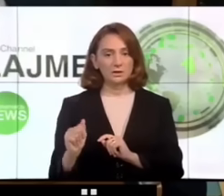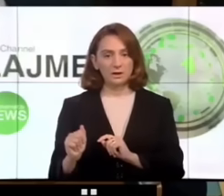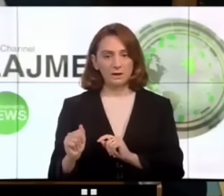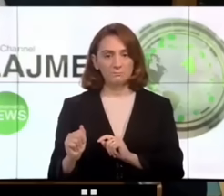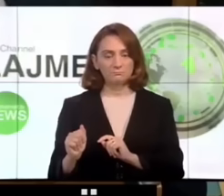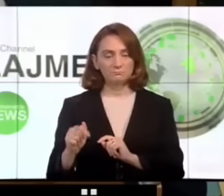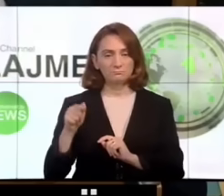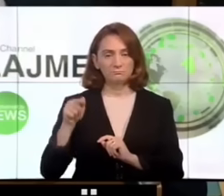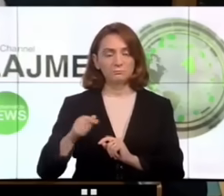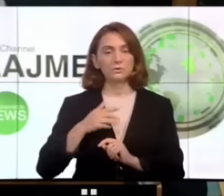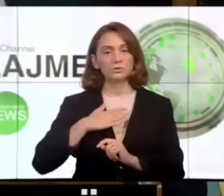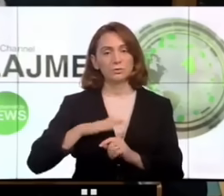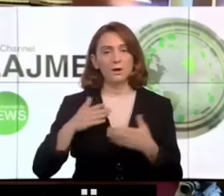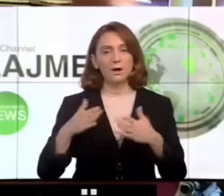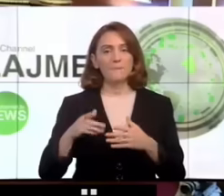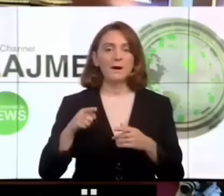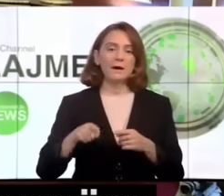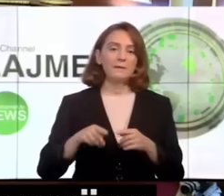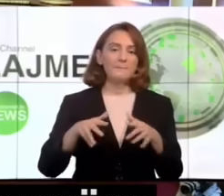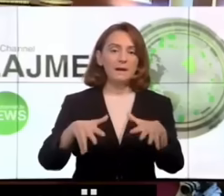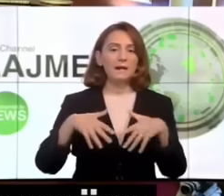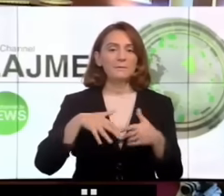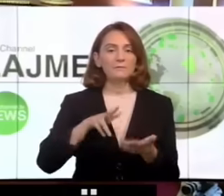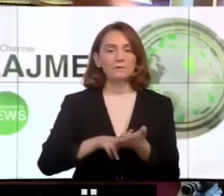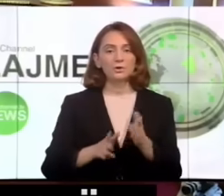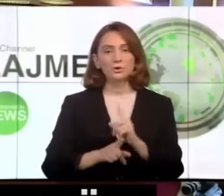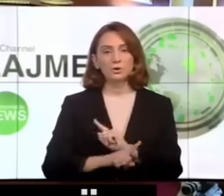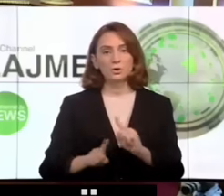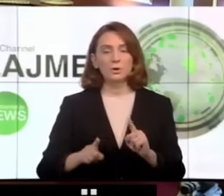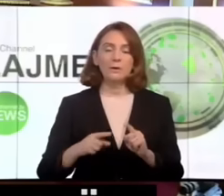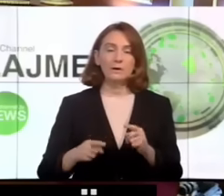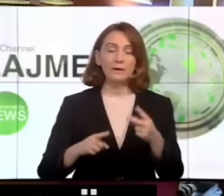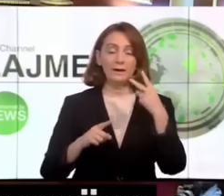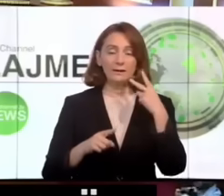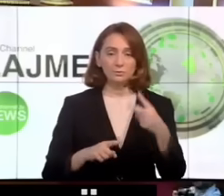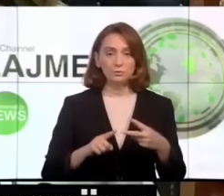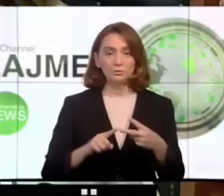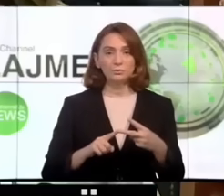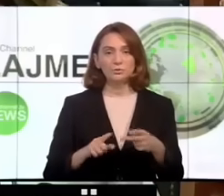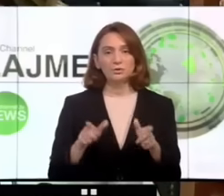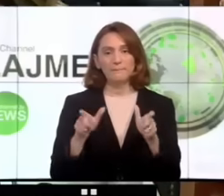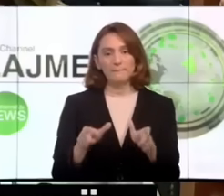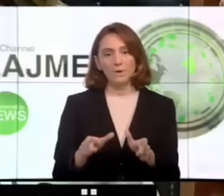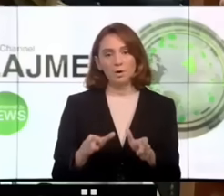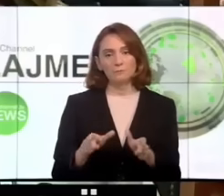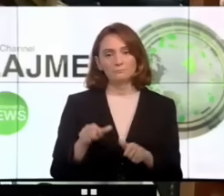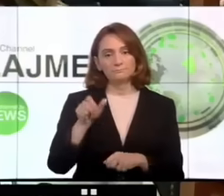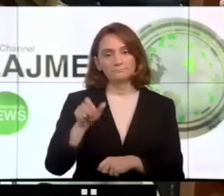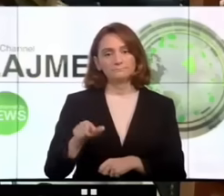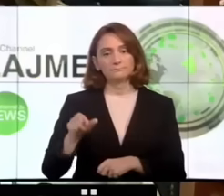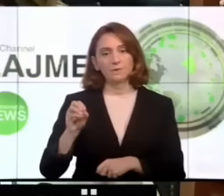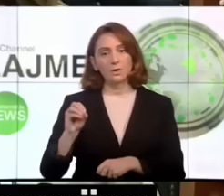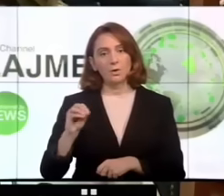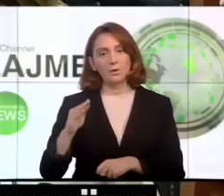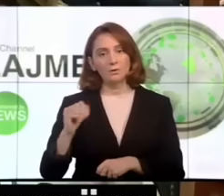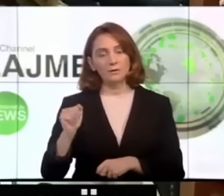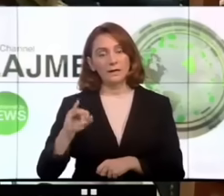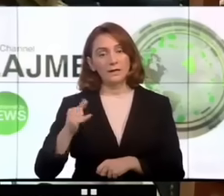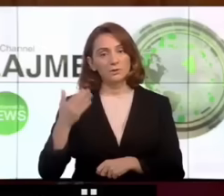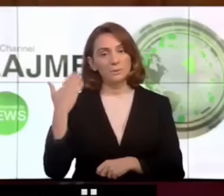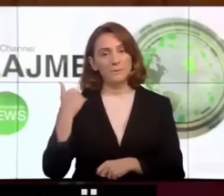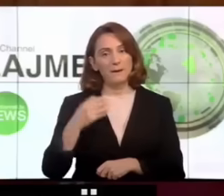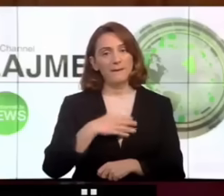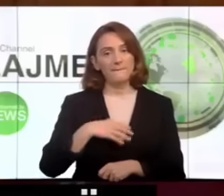Paulin Stërkaj, Petro Koqi, Klodiana Spahiu, Shkëlqim Bullari dhe Bujar Qela. Si që edhe socialistët e kishin paralajmëruar